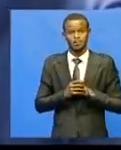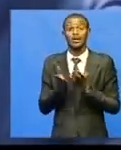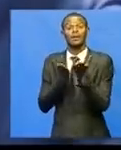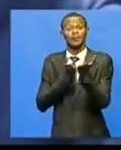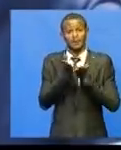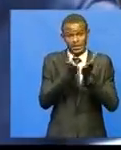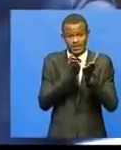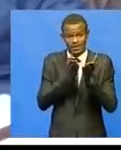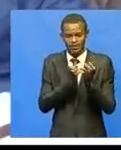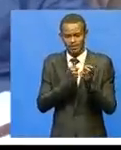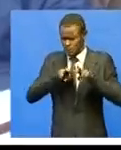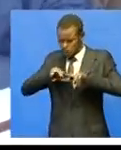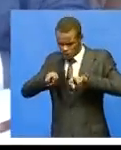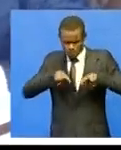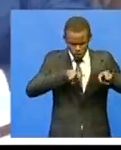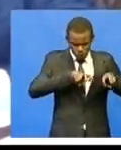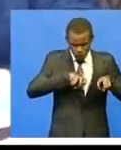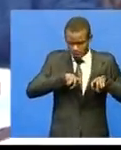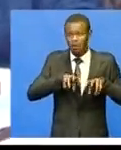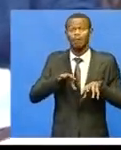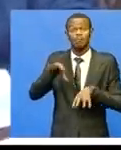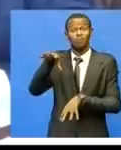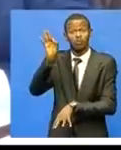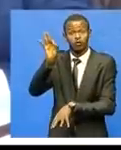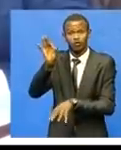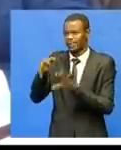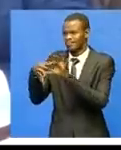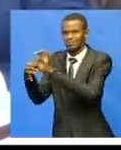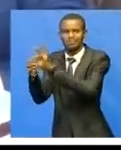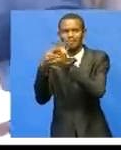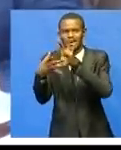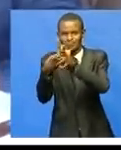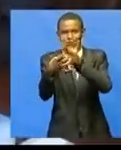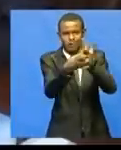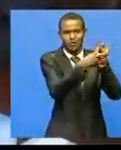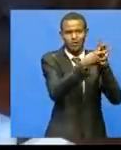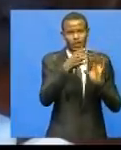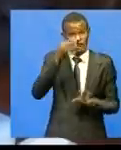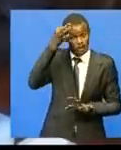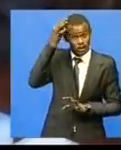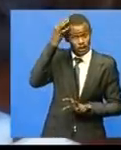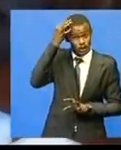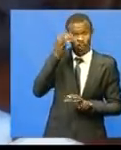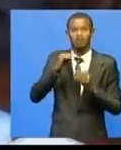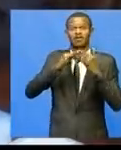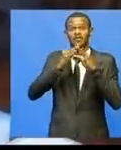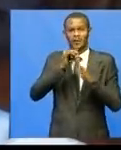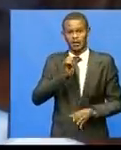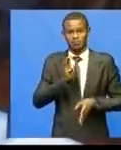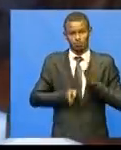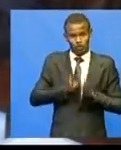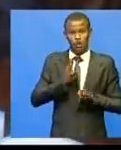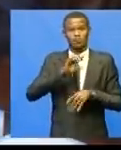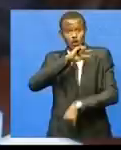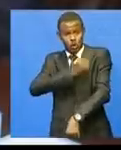et arrêter plus de 70 collaborateurs des ADF dans les villes de Bunia, Boutembo, Goma, Kassindi